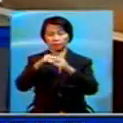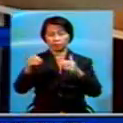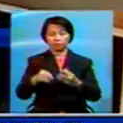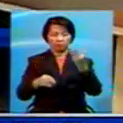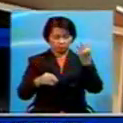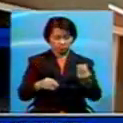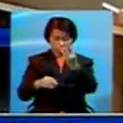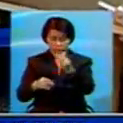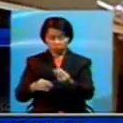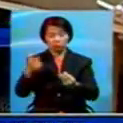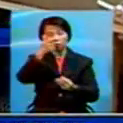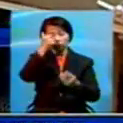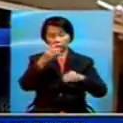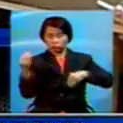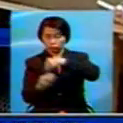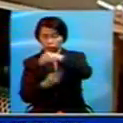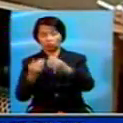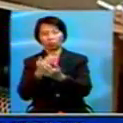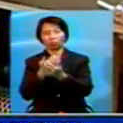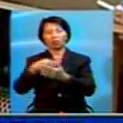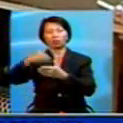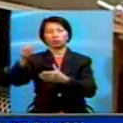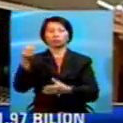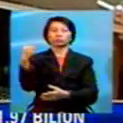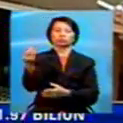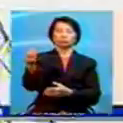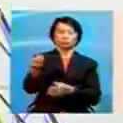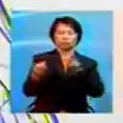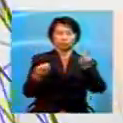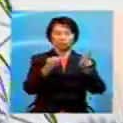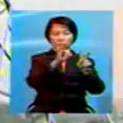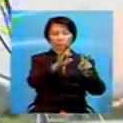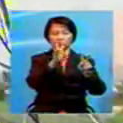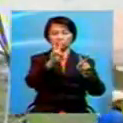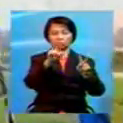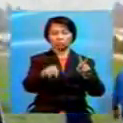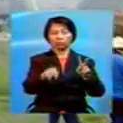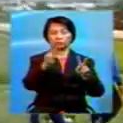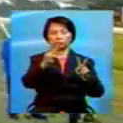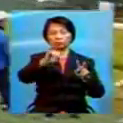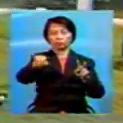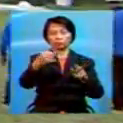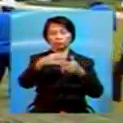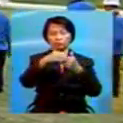penyusutan ini berikutan tukaran Wang asing yang lebih rendah pada 292.2